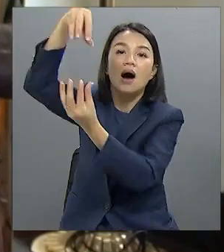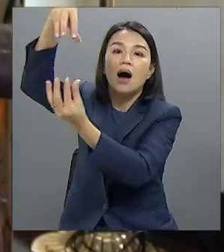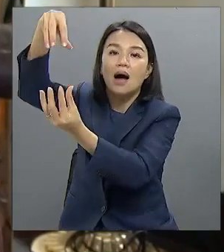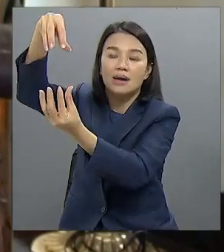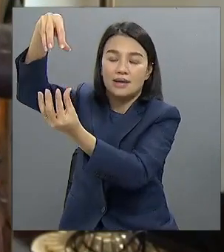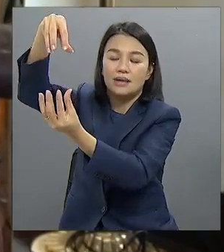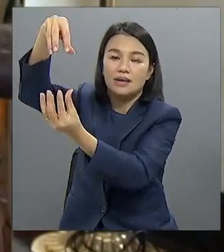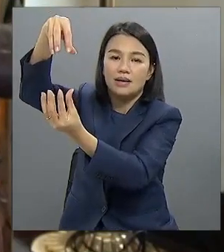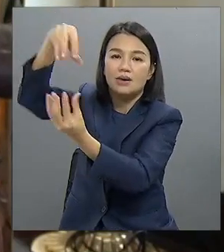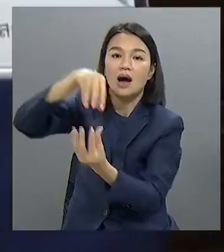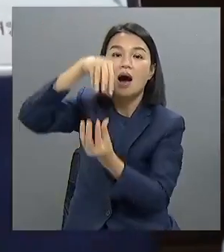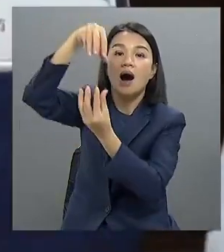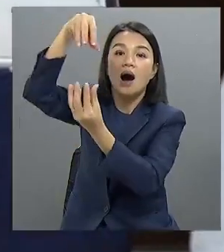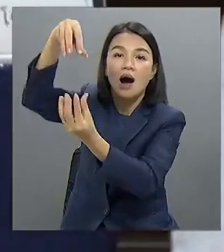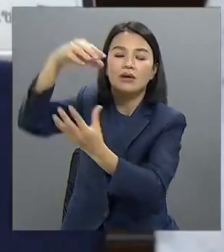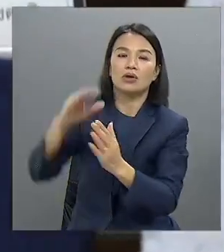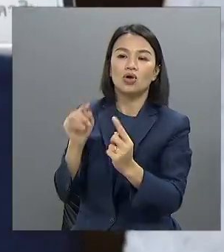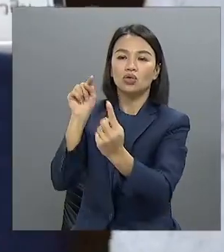วันเฉลิมพระชนมพรรษาค่ะ